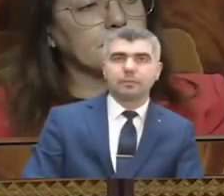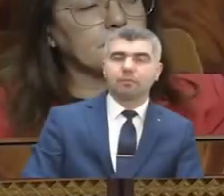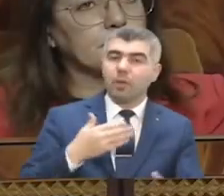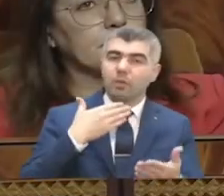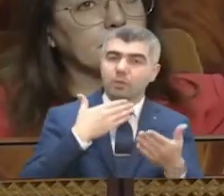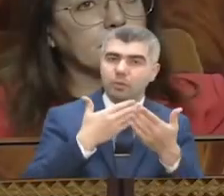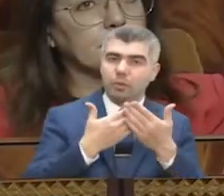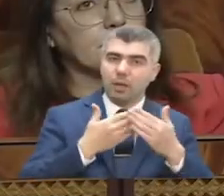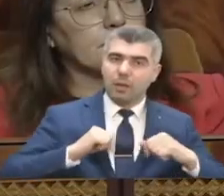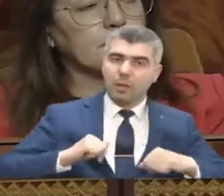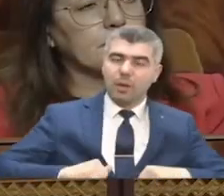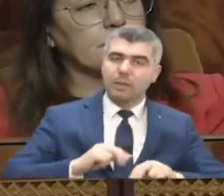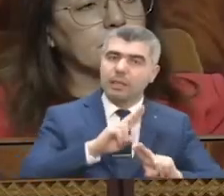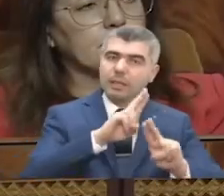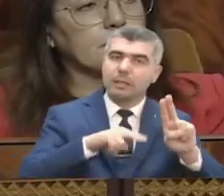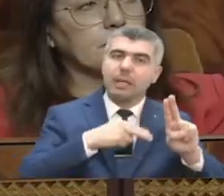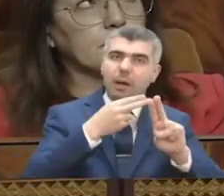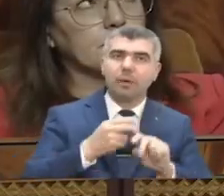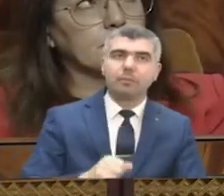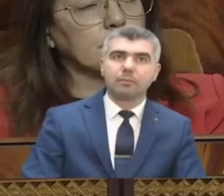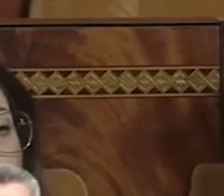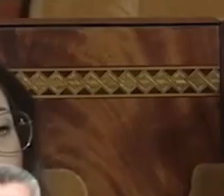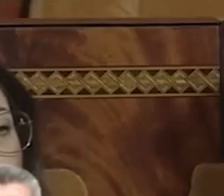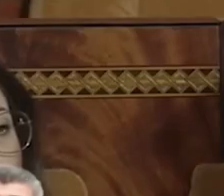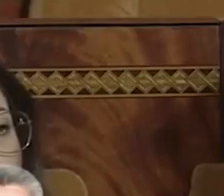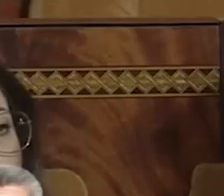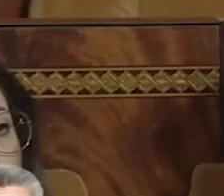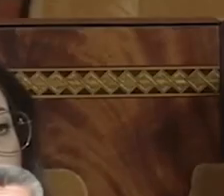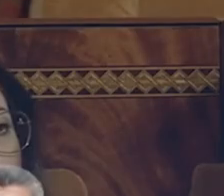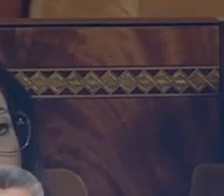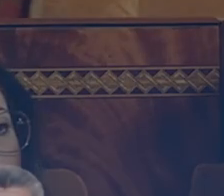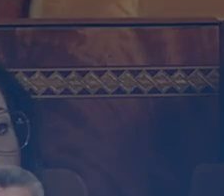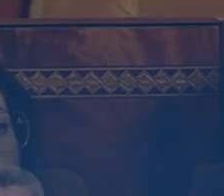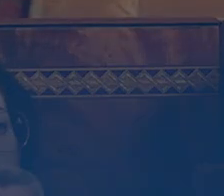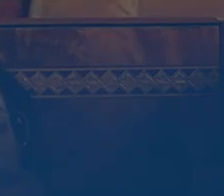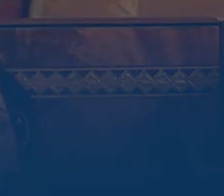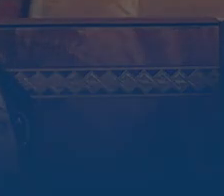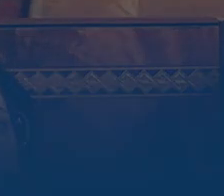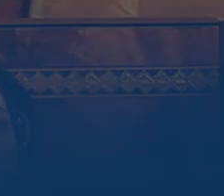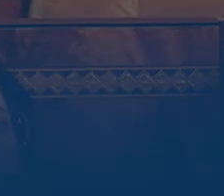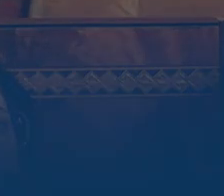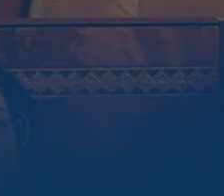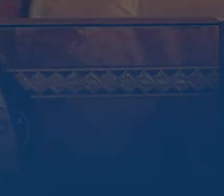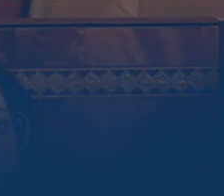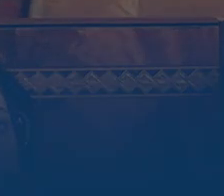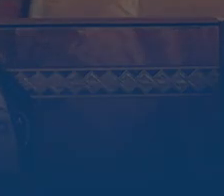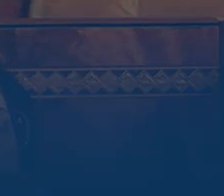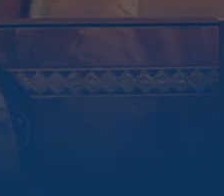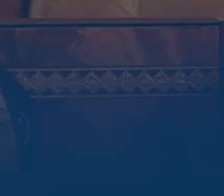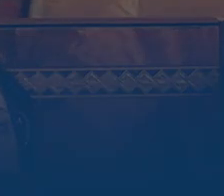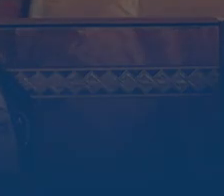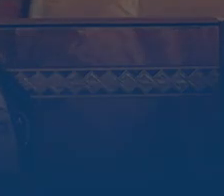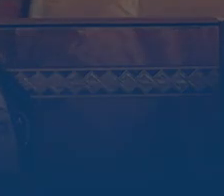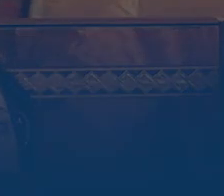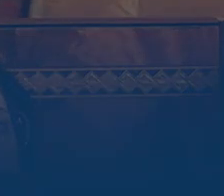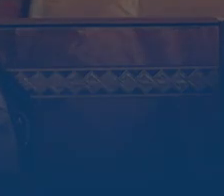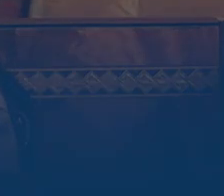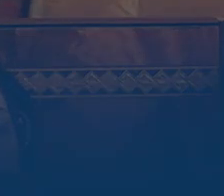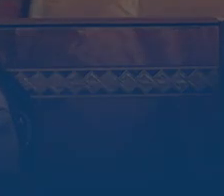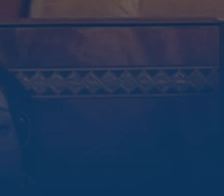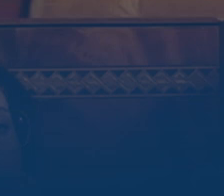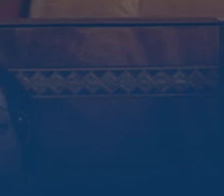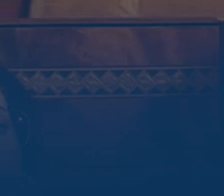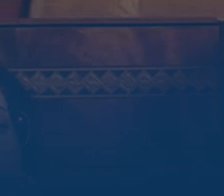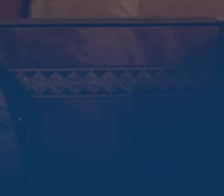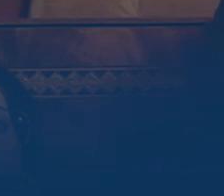شكرا سي الوزير على جوابكم، لكن للأسف ما عطيتوناش عدد المحرومين من المنح رغم هزالتها. علاش